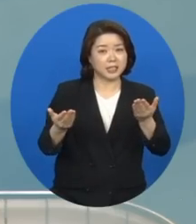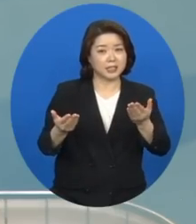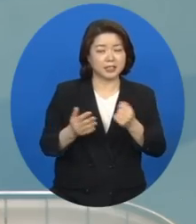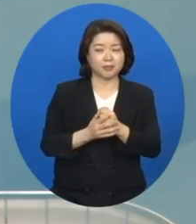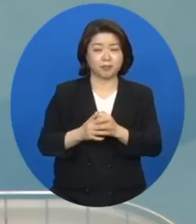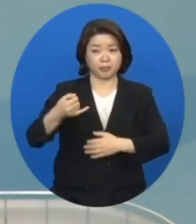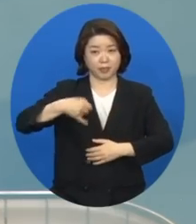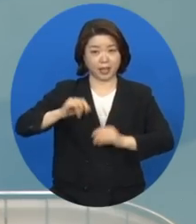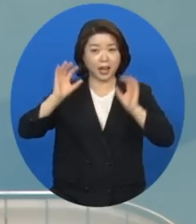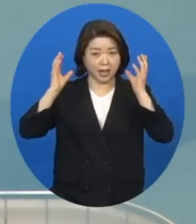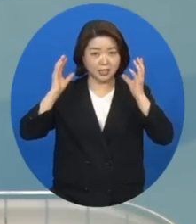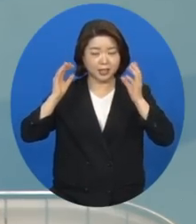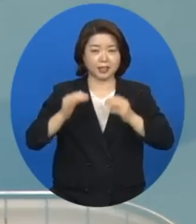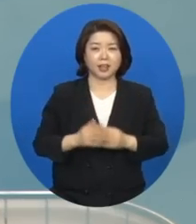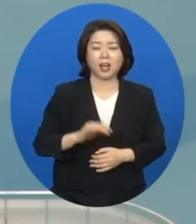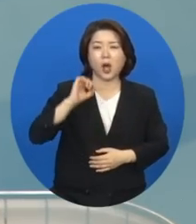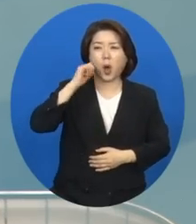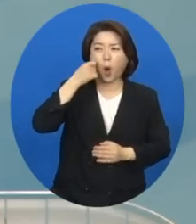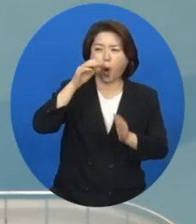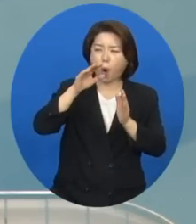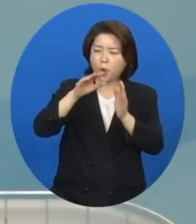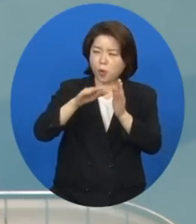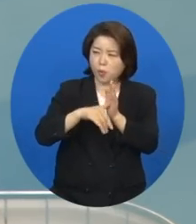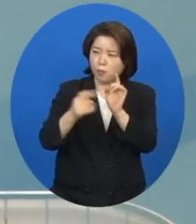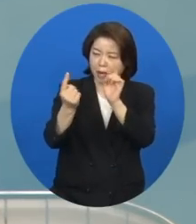아이에게 어려울 때마다